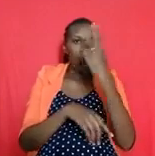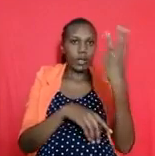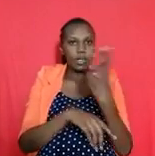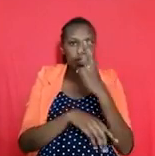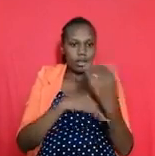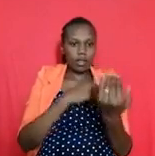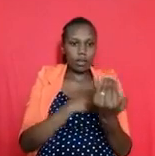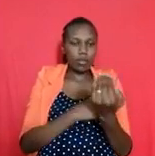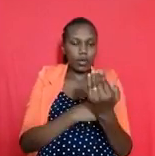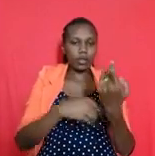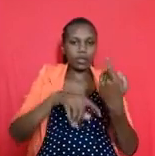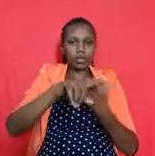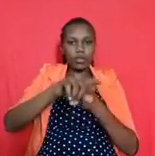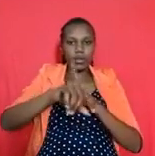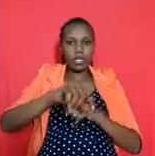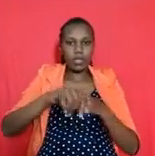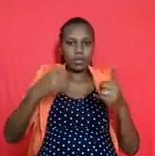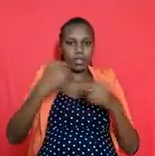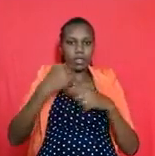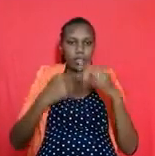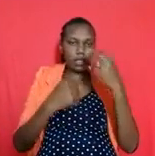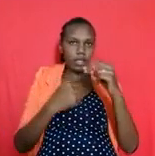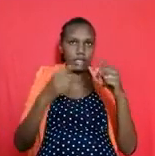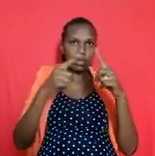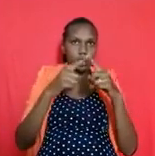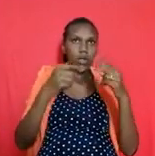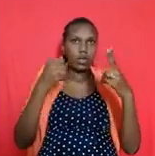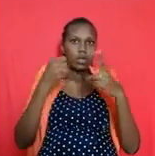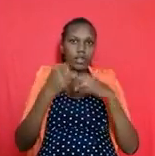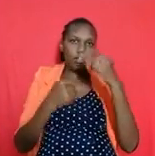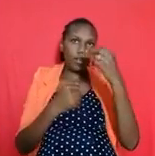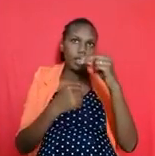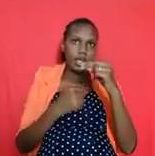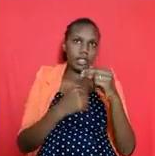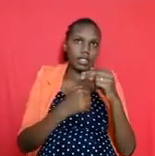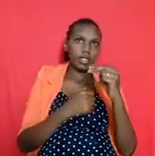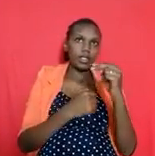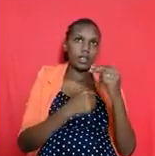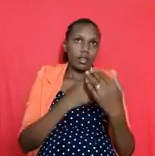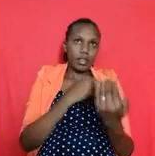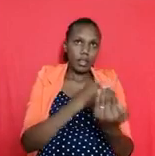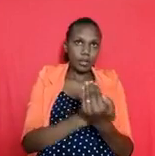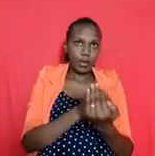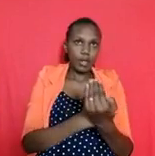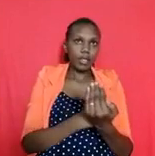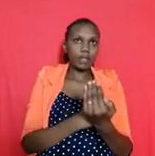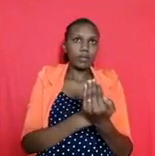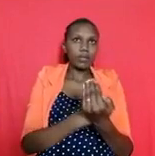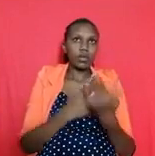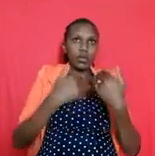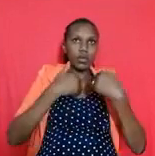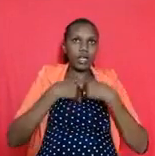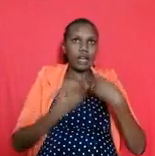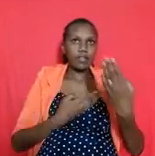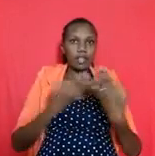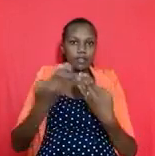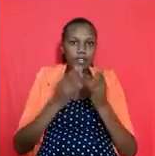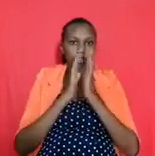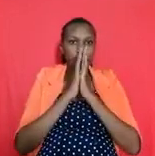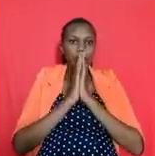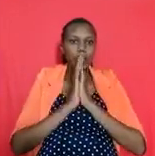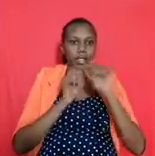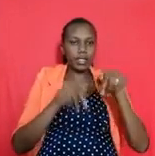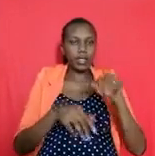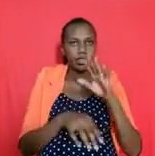rũcinĩ kuma thaa 12:30 rũcinĩ nginya thaa 1:30 nĩ tũkoragwo na mahoya